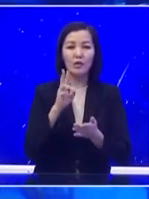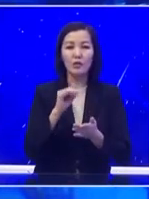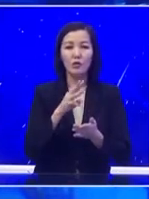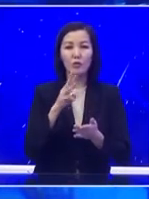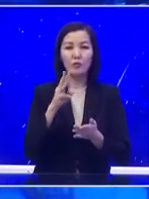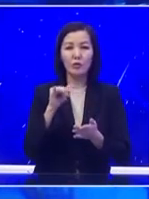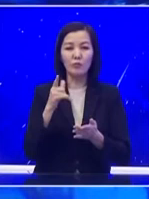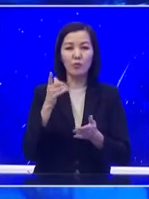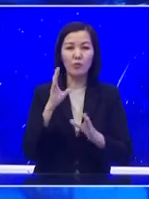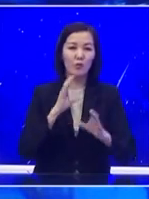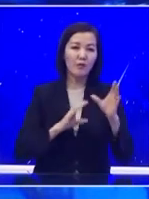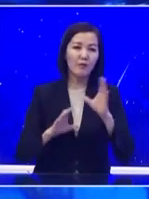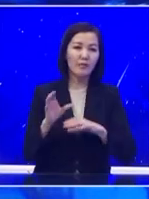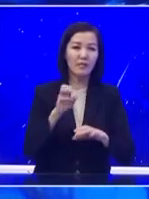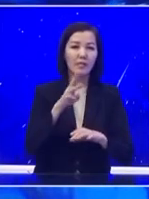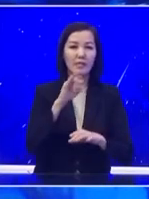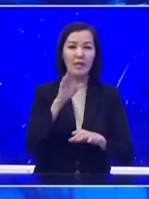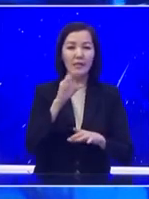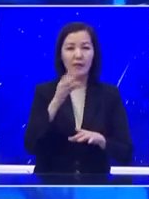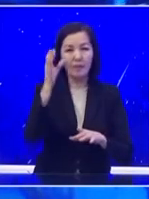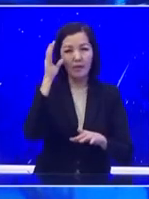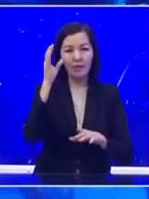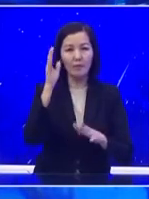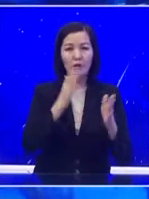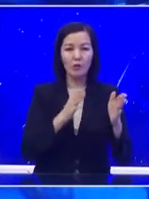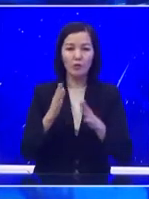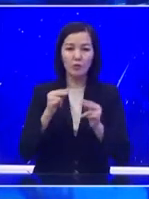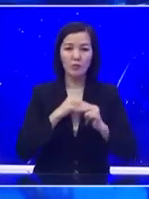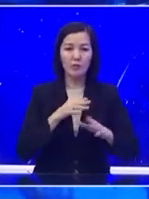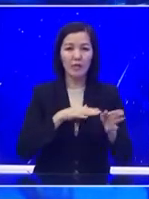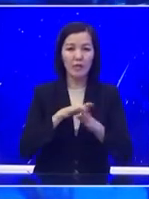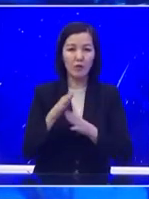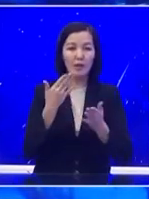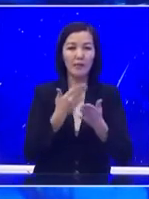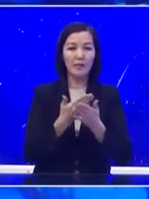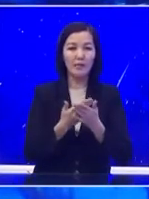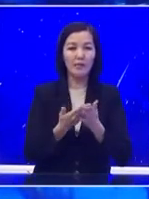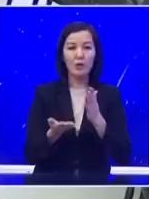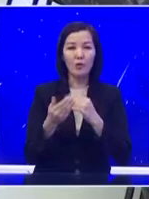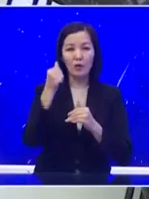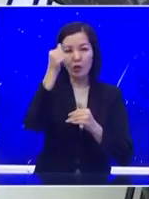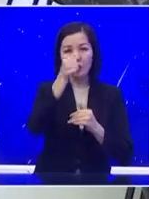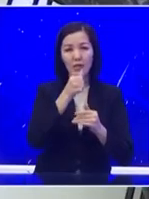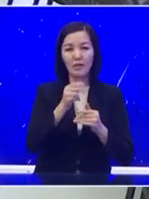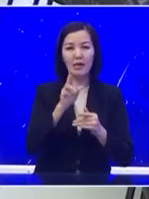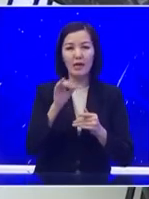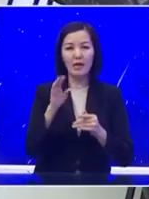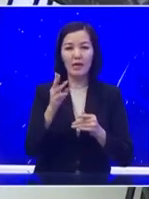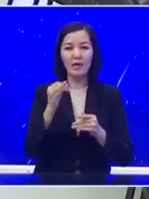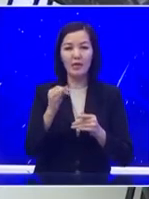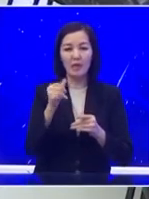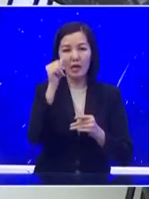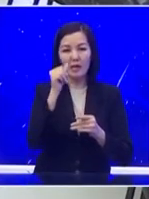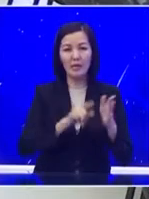атындағы Жетісу мемлекеттік университетінің стартап академиясы жүйелі жұмыс атқаруда. Мәселен, мұнда өткен жылдың қараша айынан